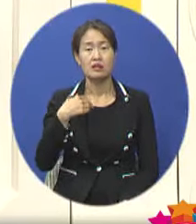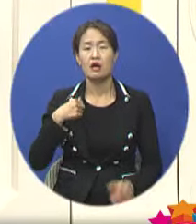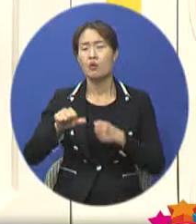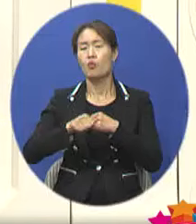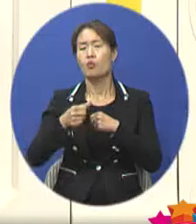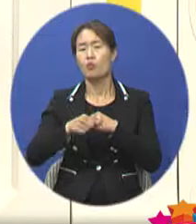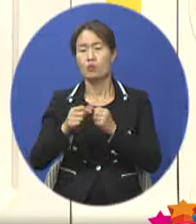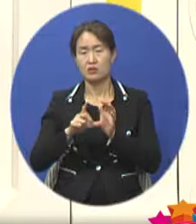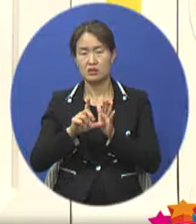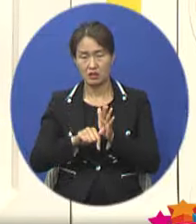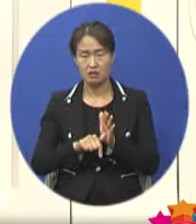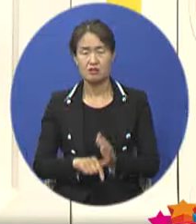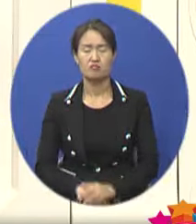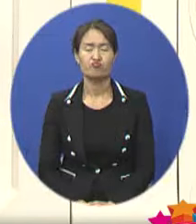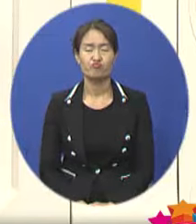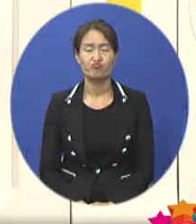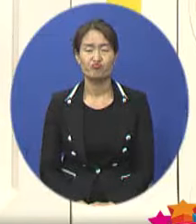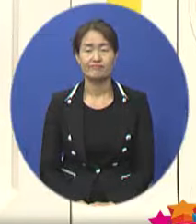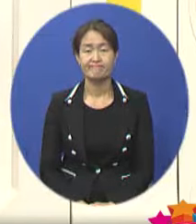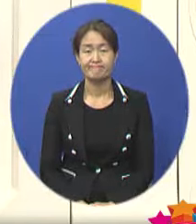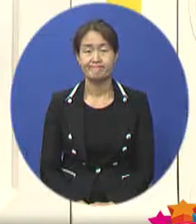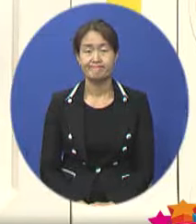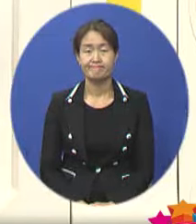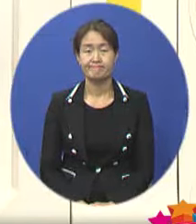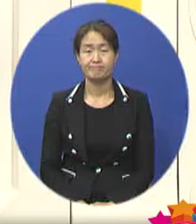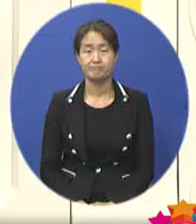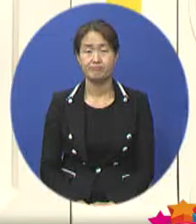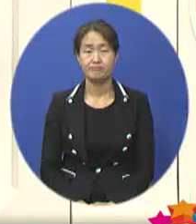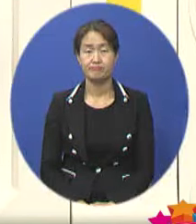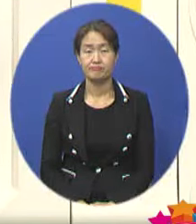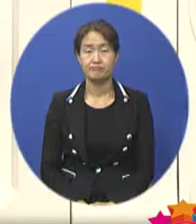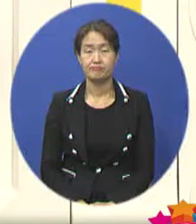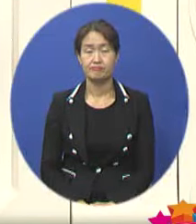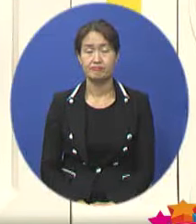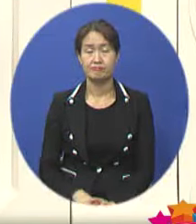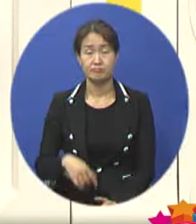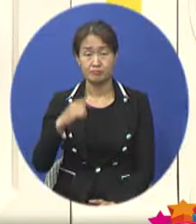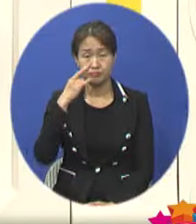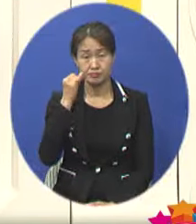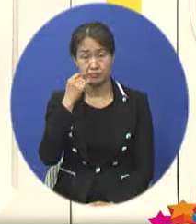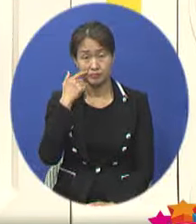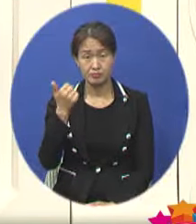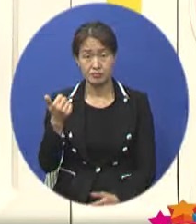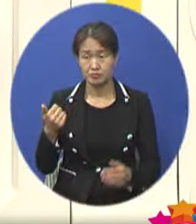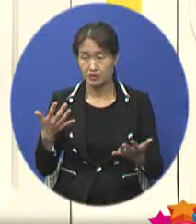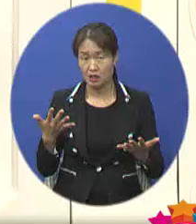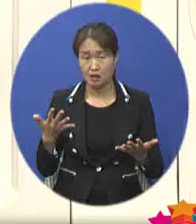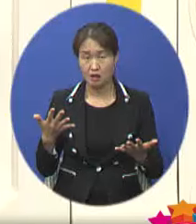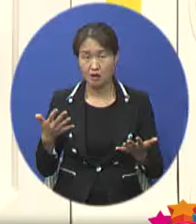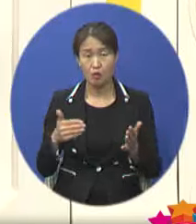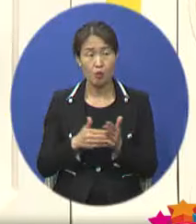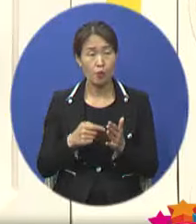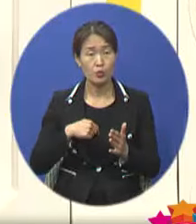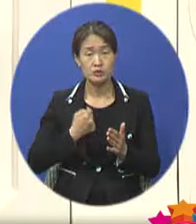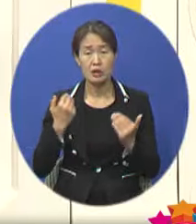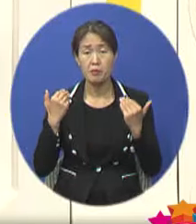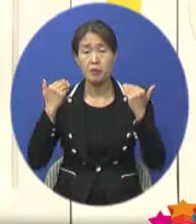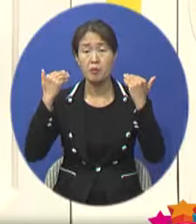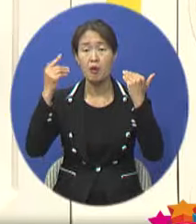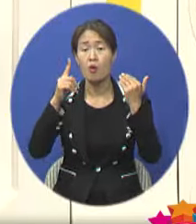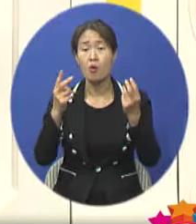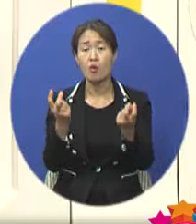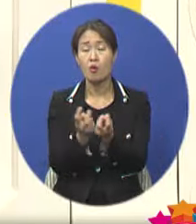때. 5학년 때. 네. 어, 그럼 어머니. 부모님 다 일을 여의시고 어떻게 성장을